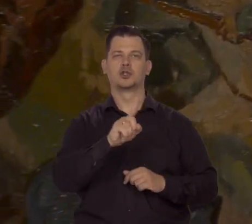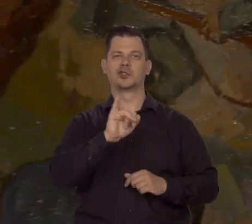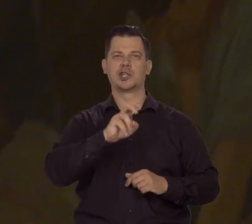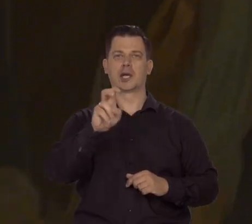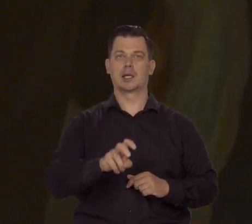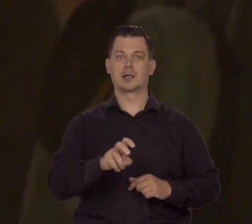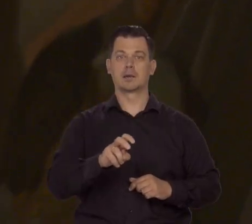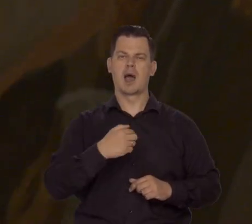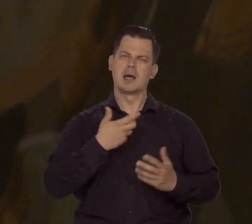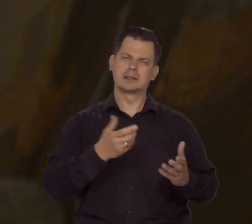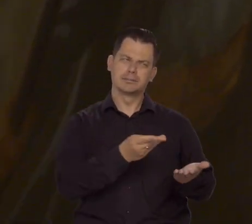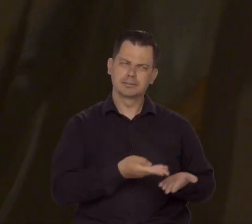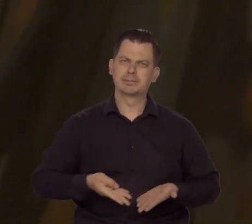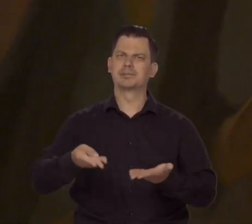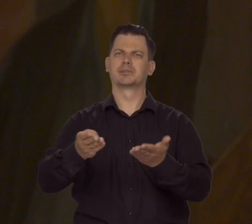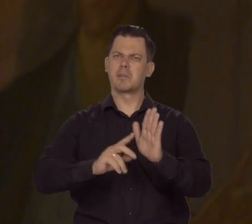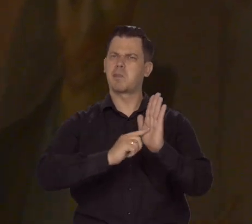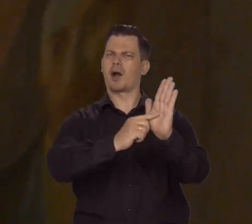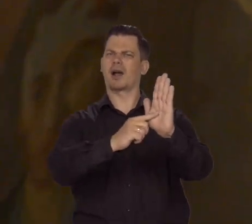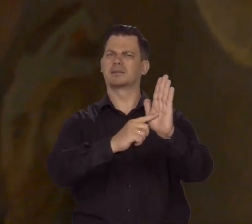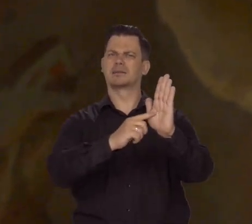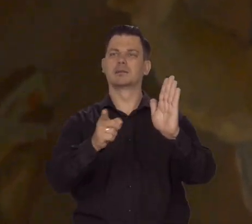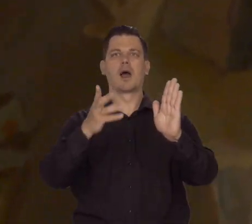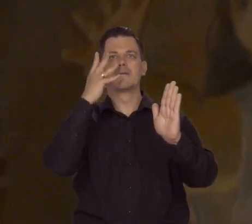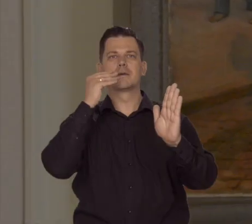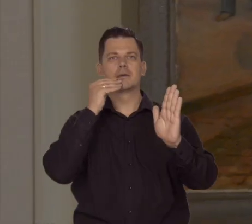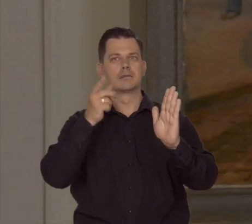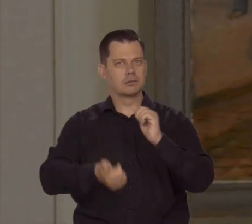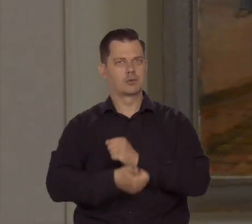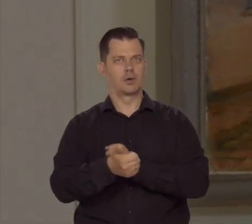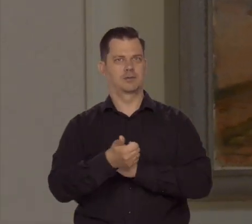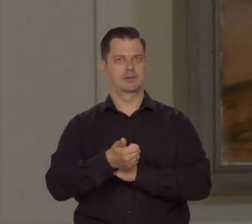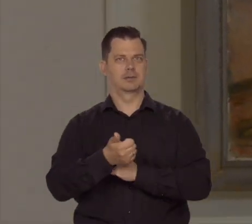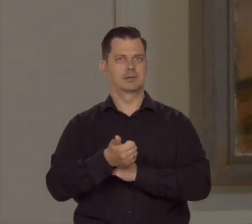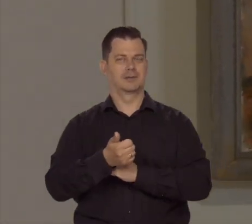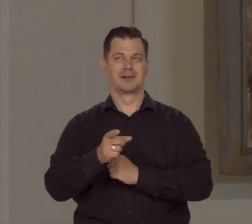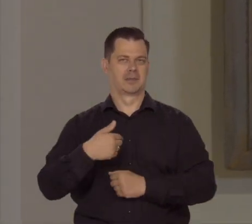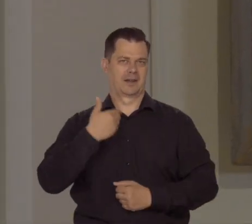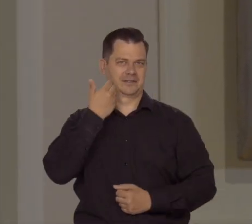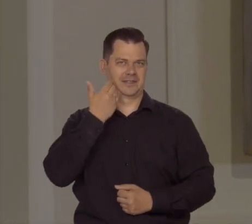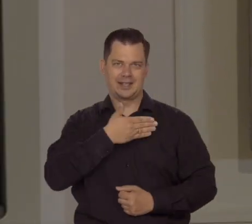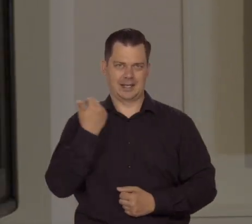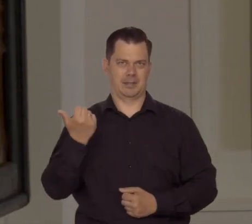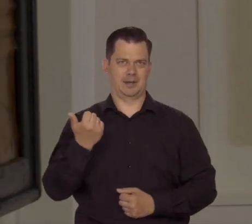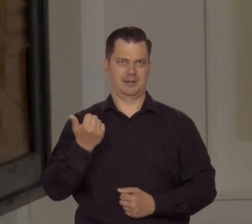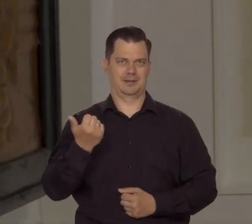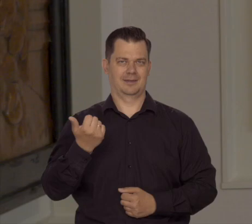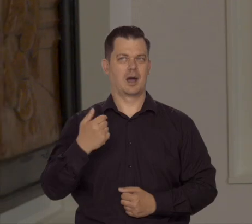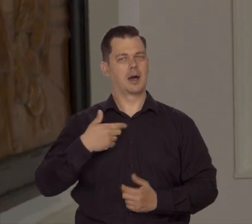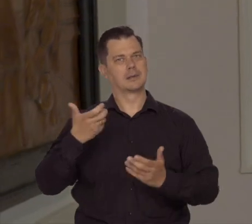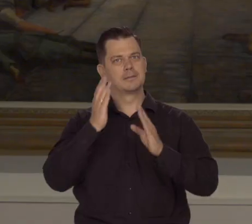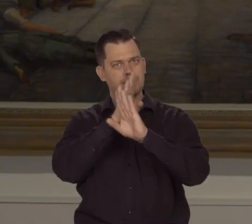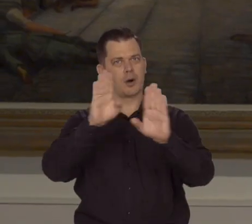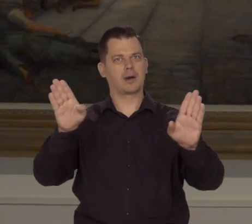magazynach Żychu, tymczasem my chcemy je wydobyć i pokazać jako obiekty, których się nie wstydzimy, ale